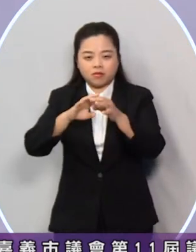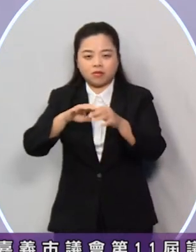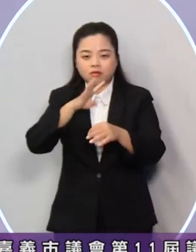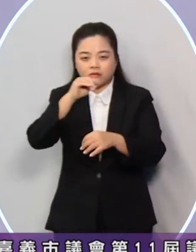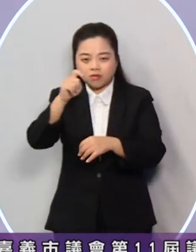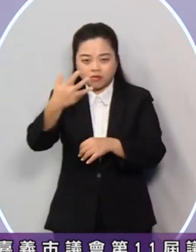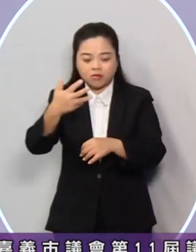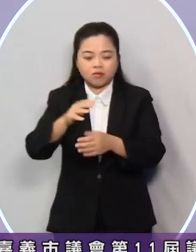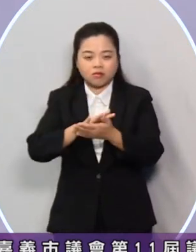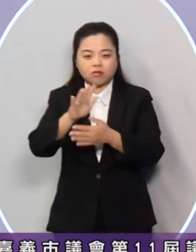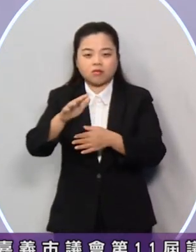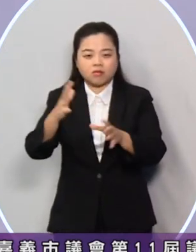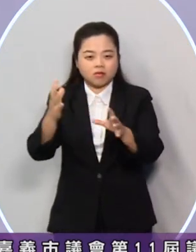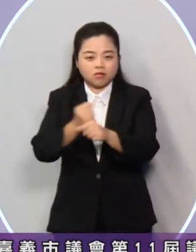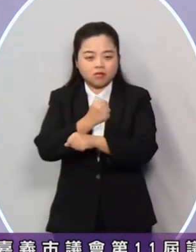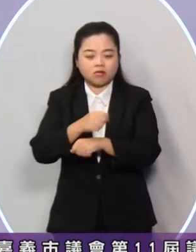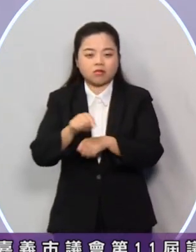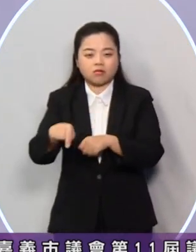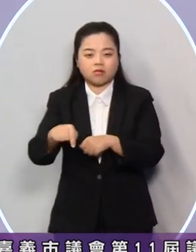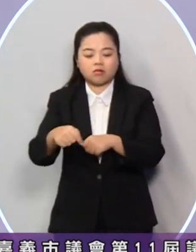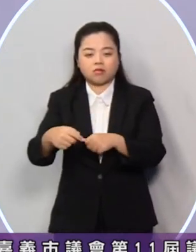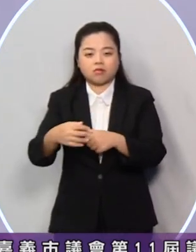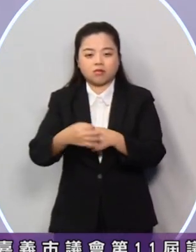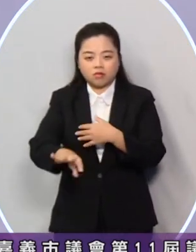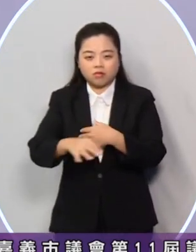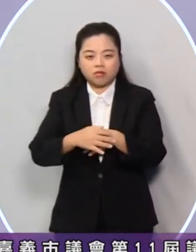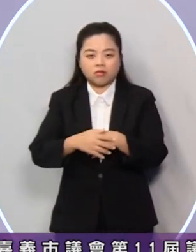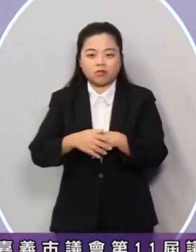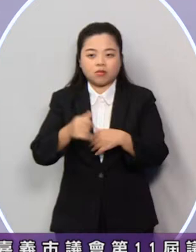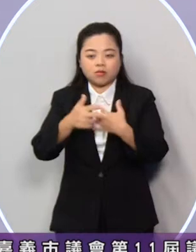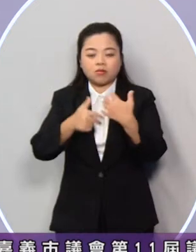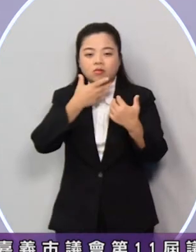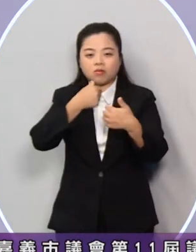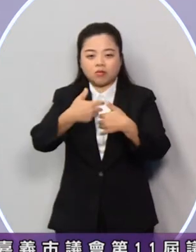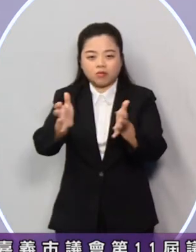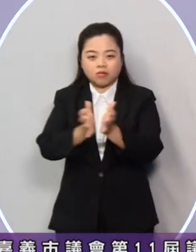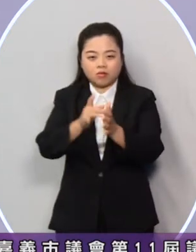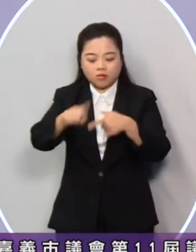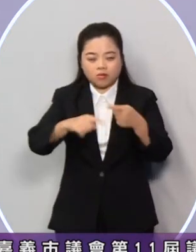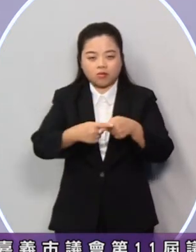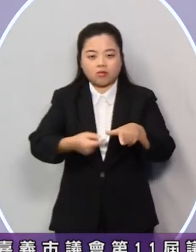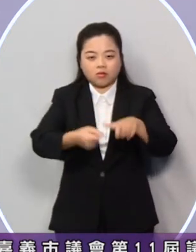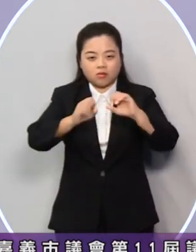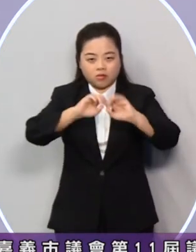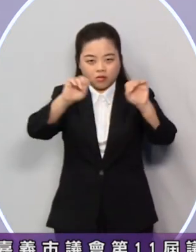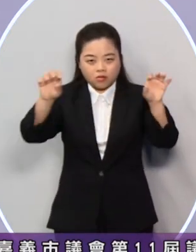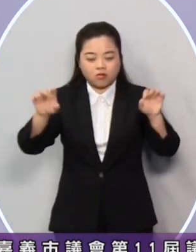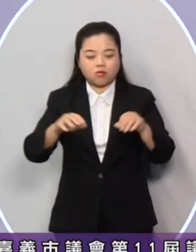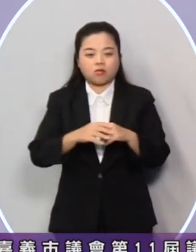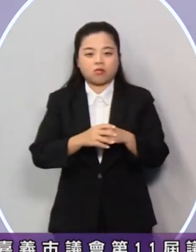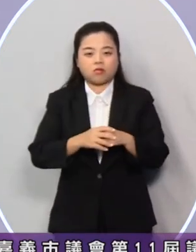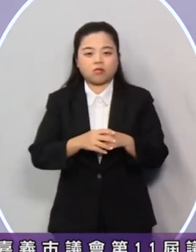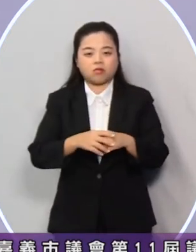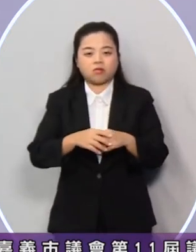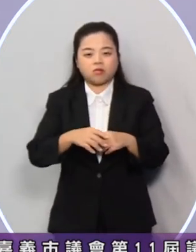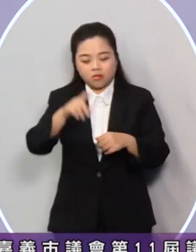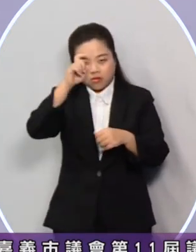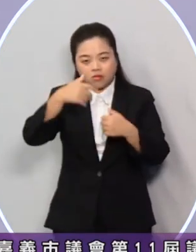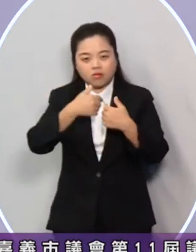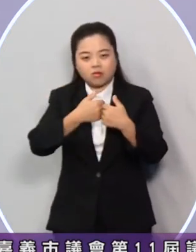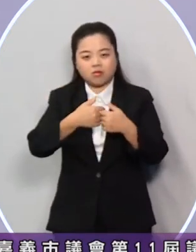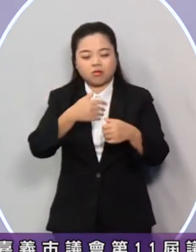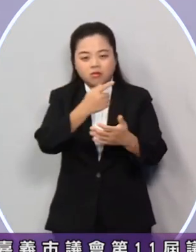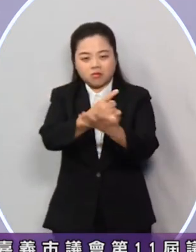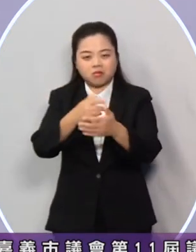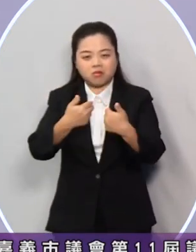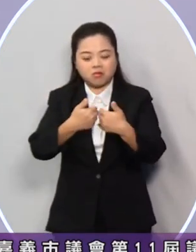之后而即告消失。卫福部以及通传会宜公开呼吁，以免民众误解法令而